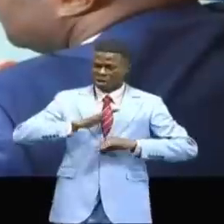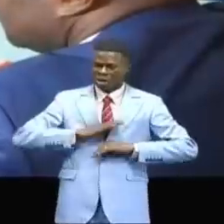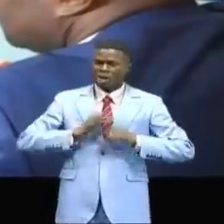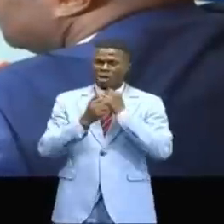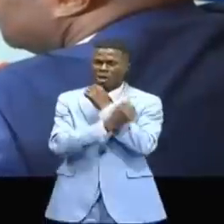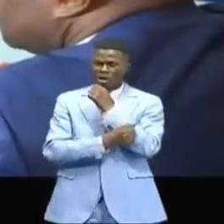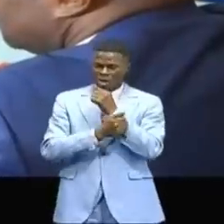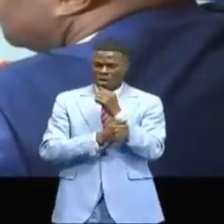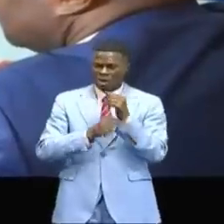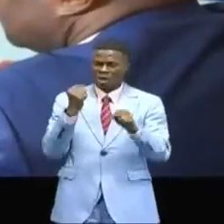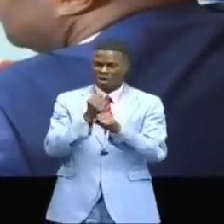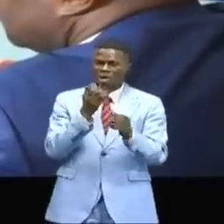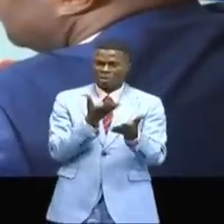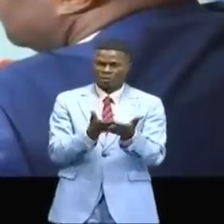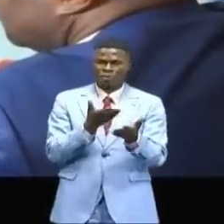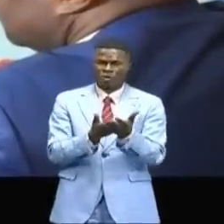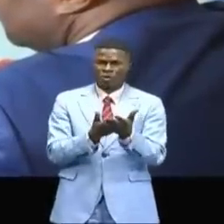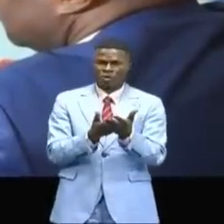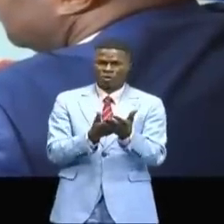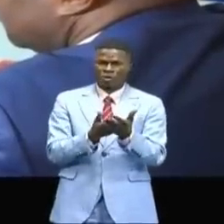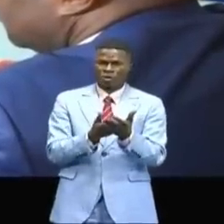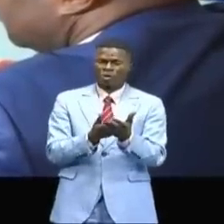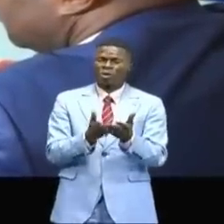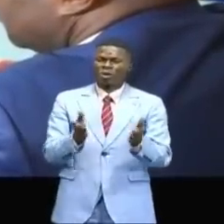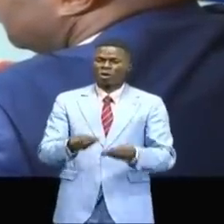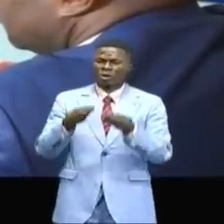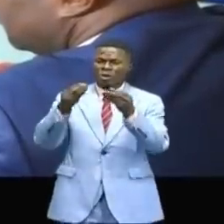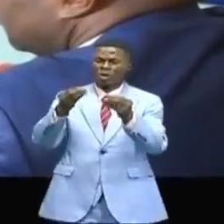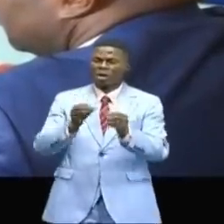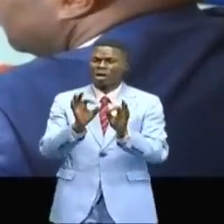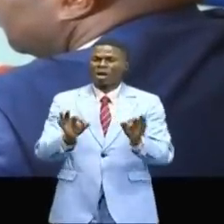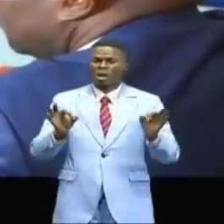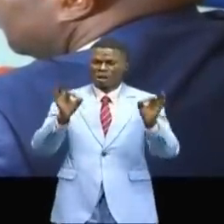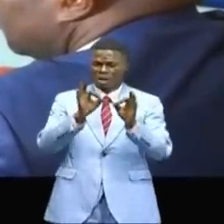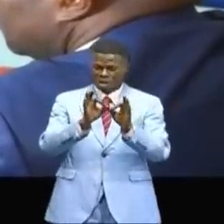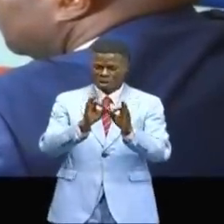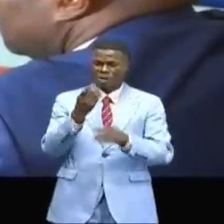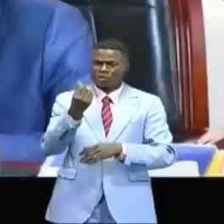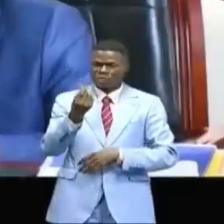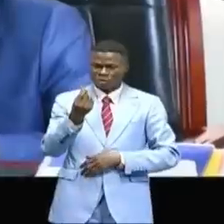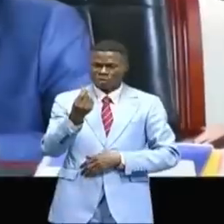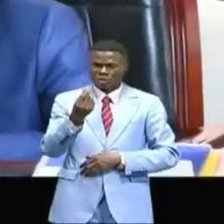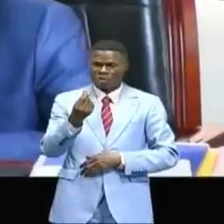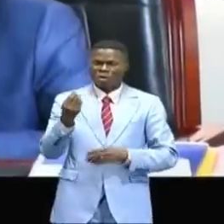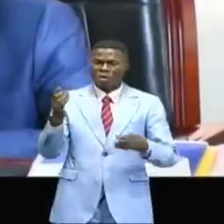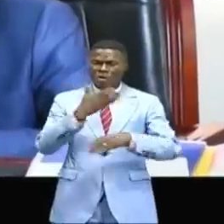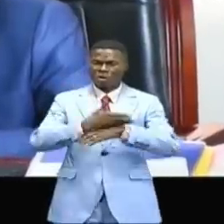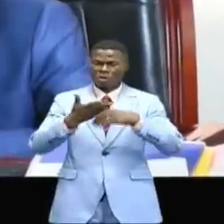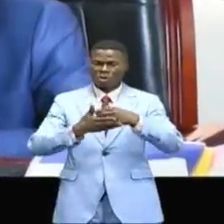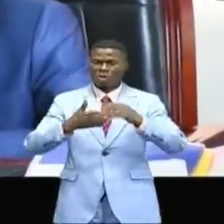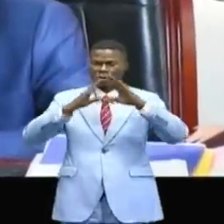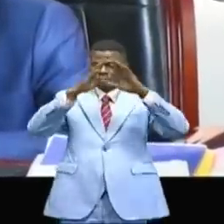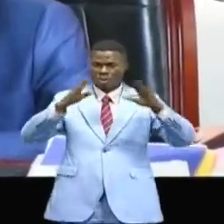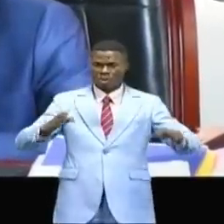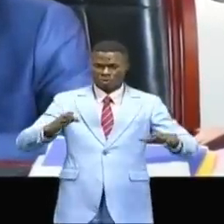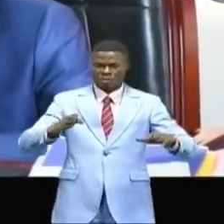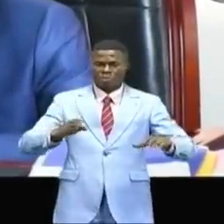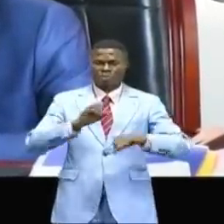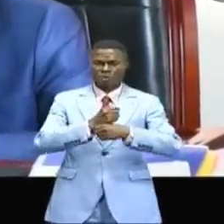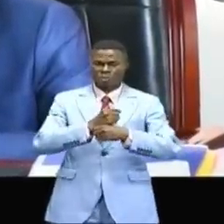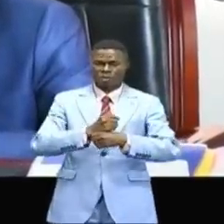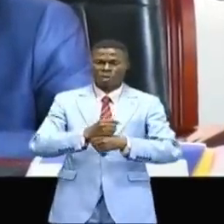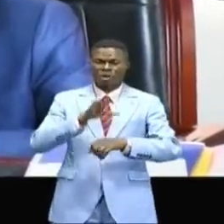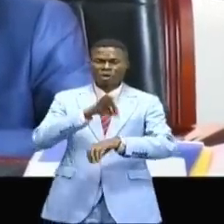à ces processus entraînera l'octroi d'une importante subvention financière pour construire des infrastructures afin de créer des